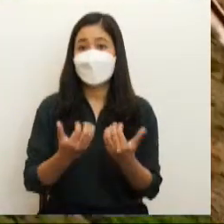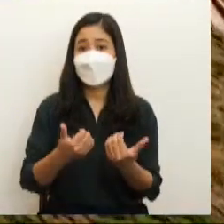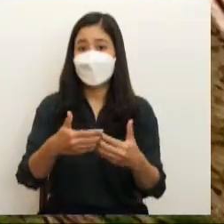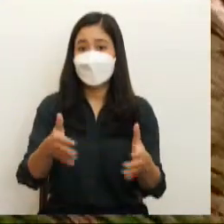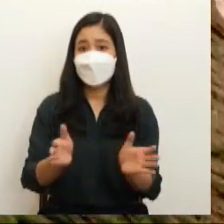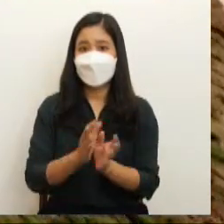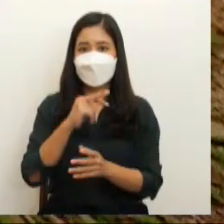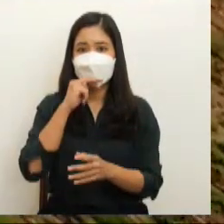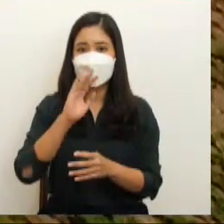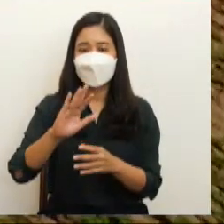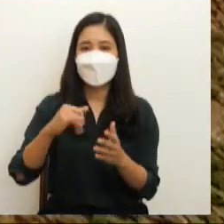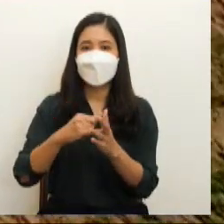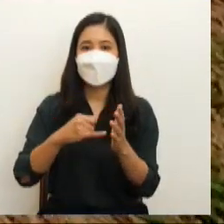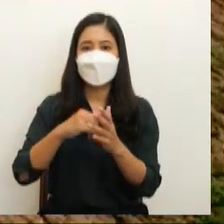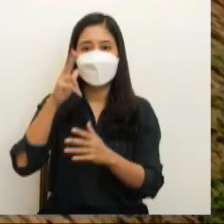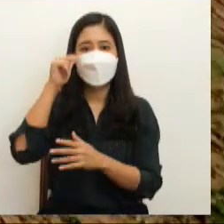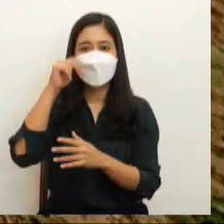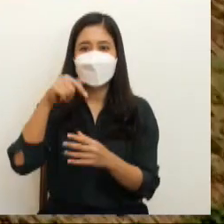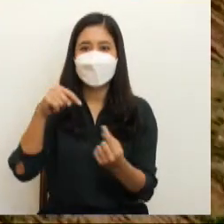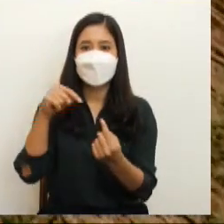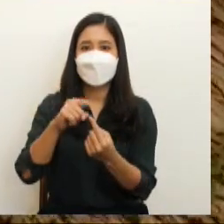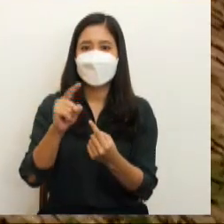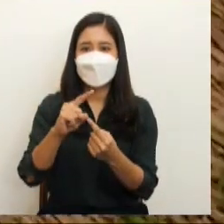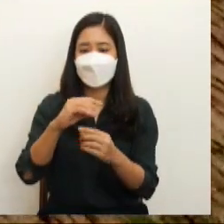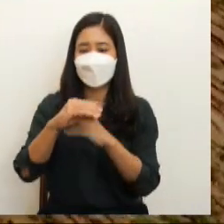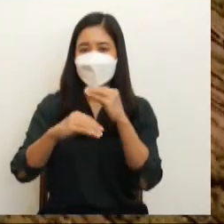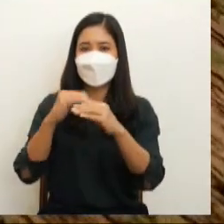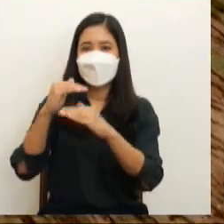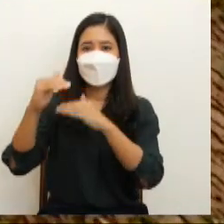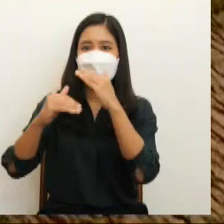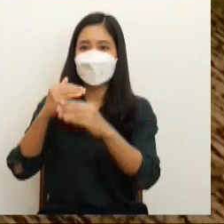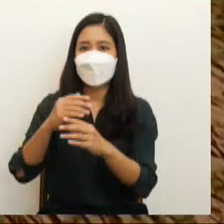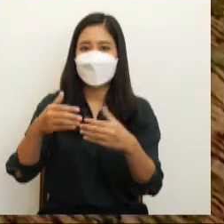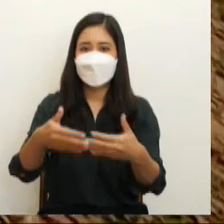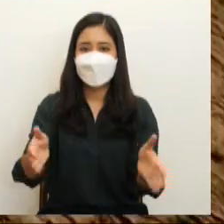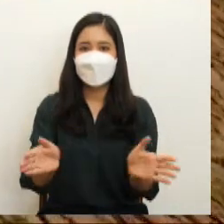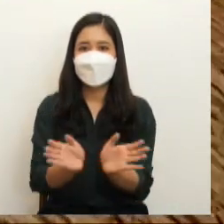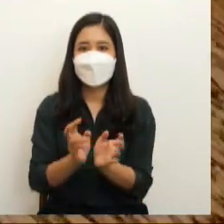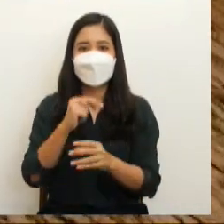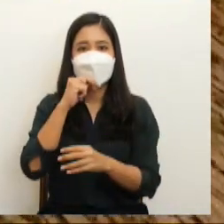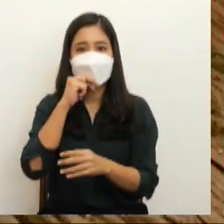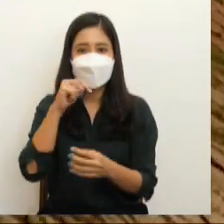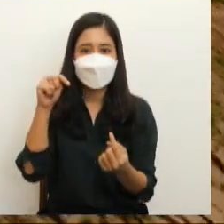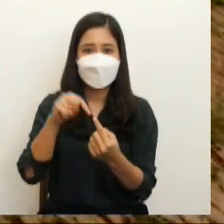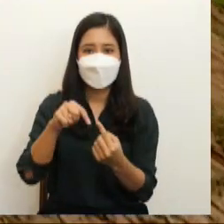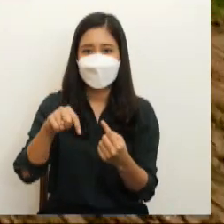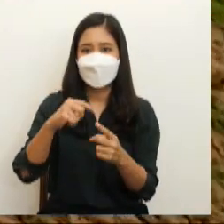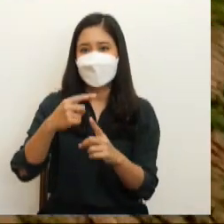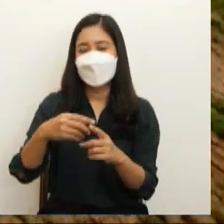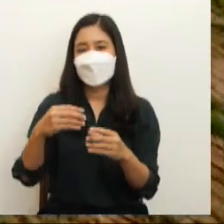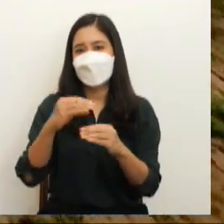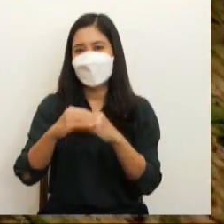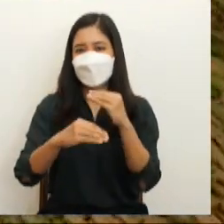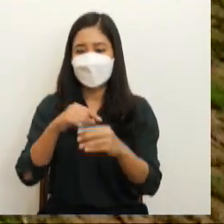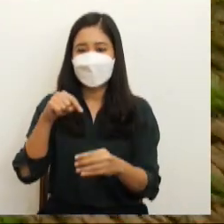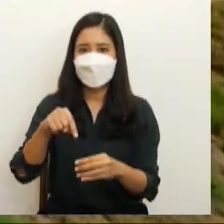นายกอบต.วังทองเนี่ยก็ดำเนินการขอพระราชทานก่อสร้างอ่างขึ้นมาซึ่งต้องยอมรับว่าวังเหนือเนี่ยโครงการพระมลีเกี่ย